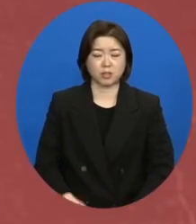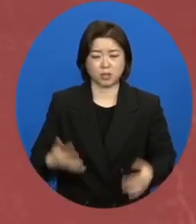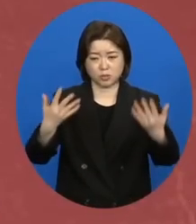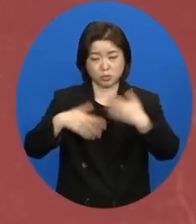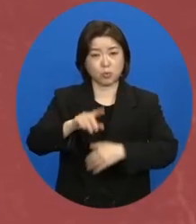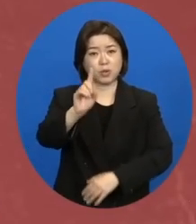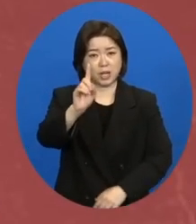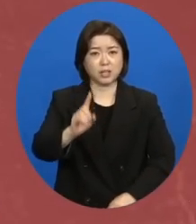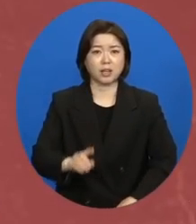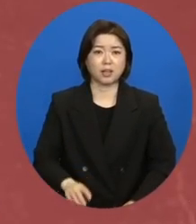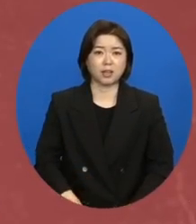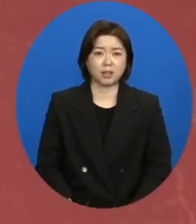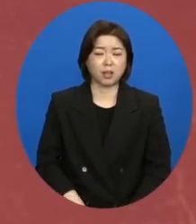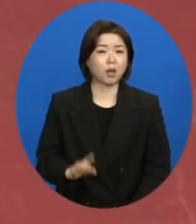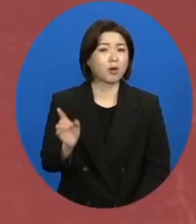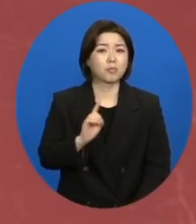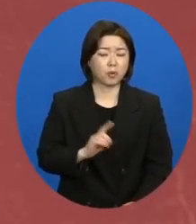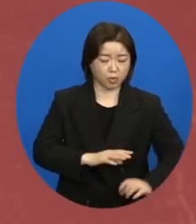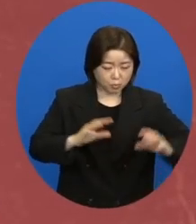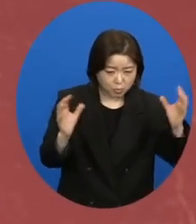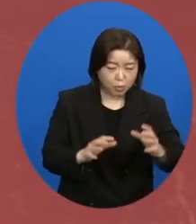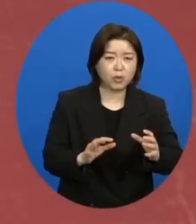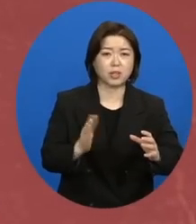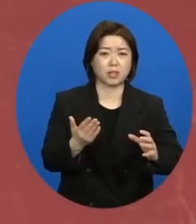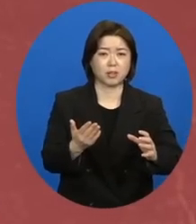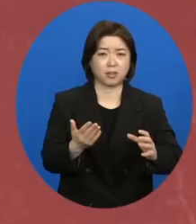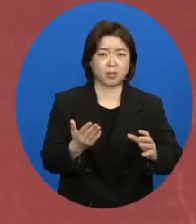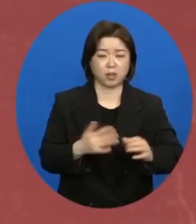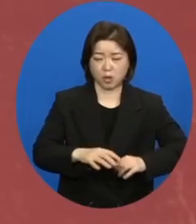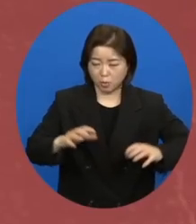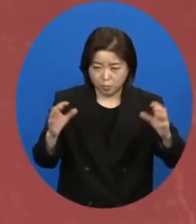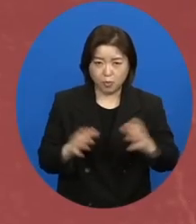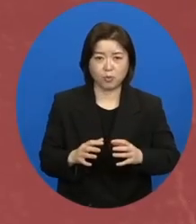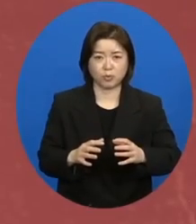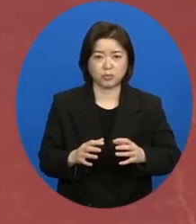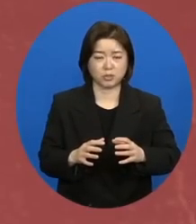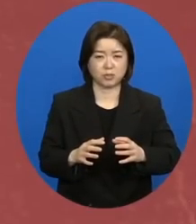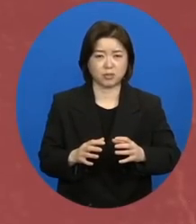하나예요. 모여야 되고요. 모여서